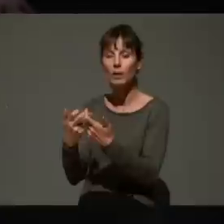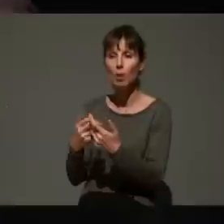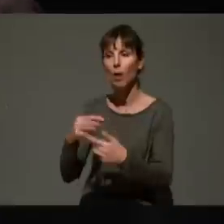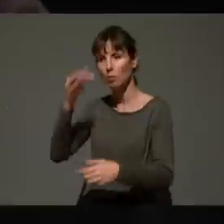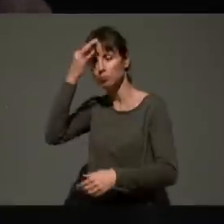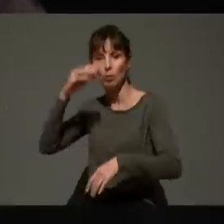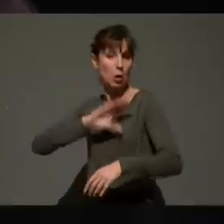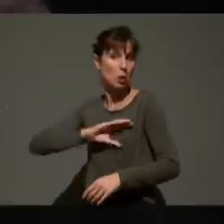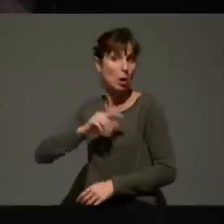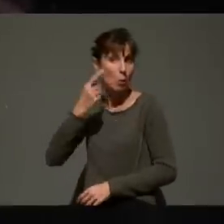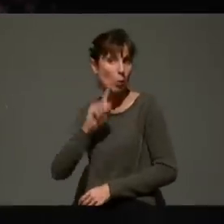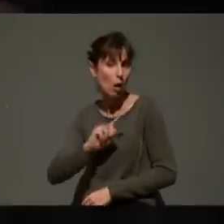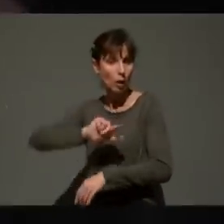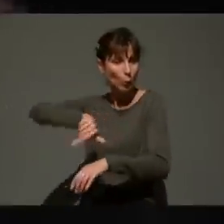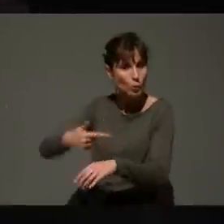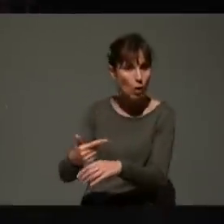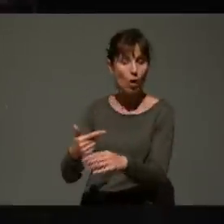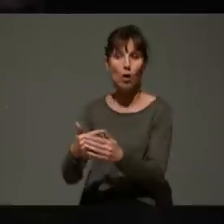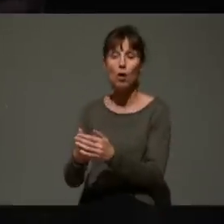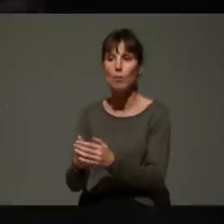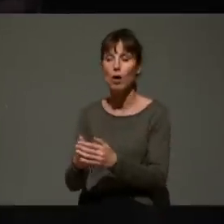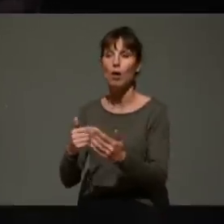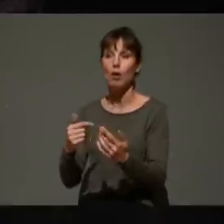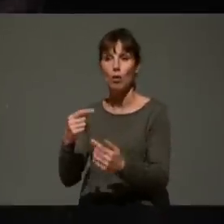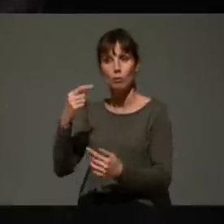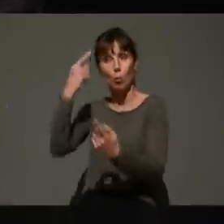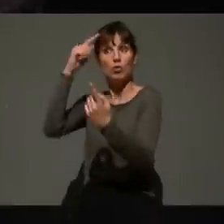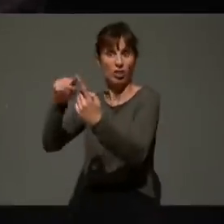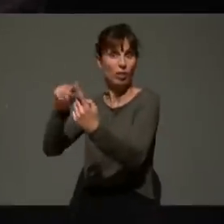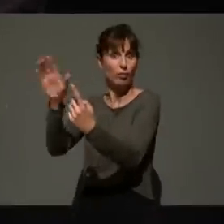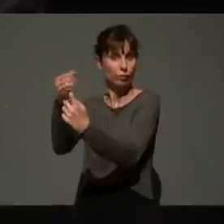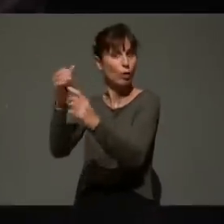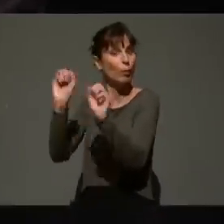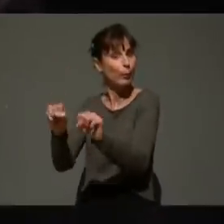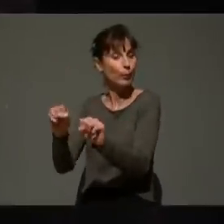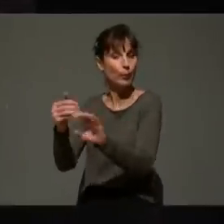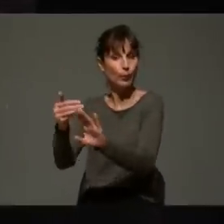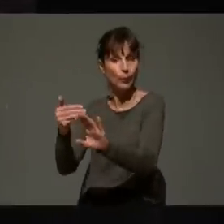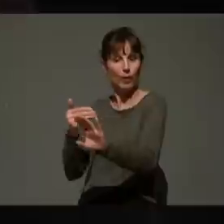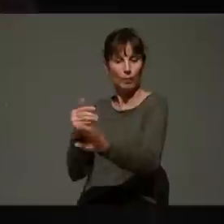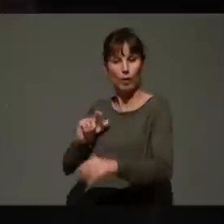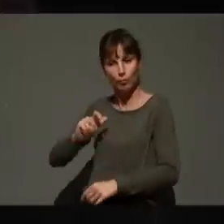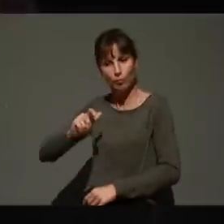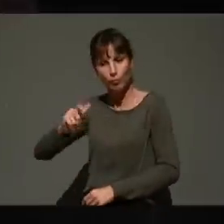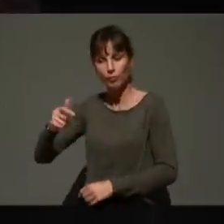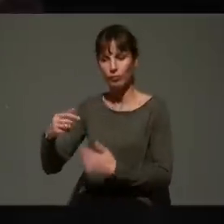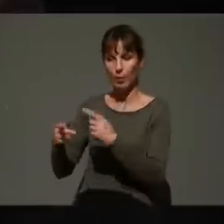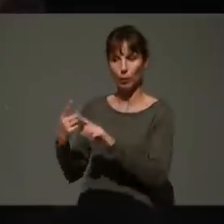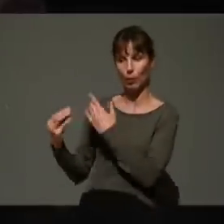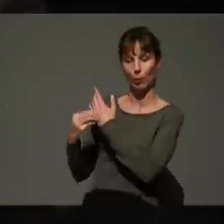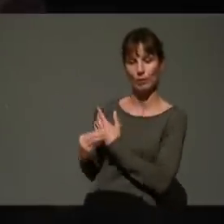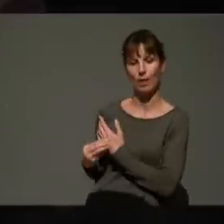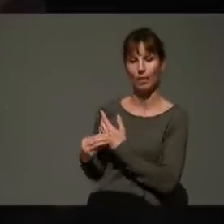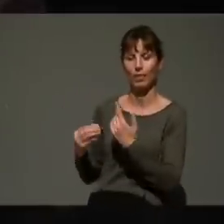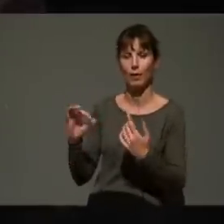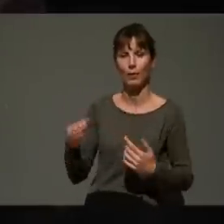minutes au marathon jusqu'à 3 heures ou 4 heures, c'est un objectif de performance. Là, après, il faut sans doute avoir des conseils. Mais